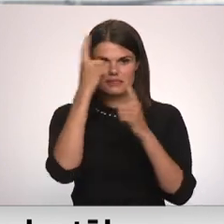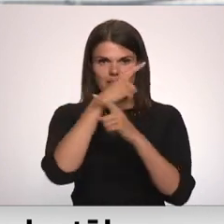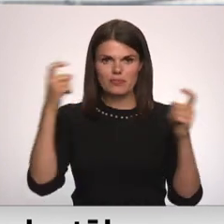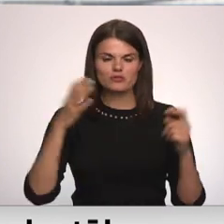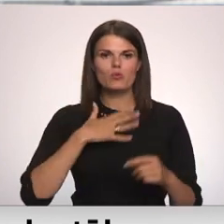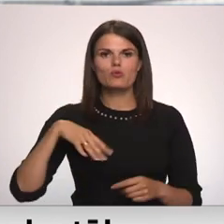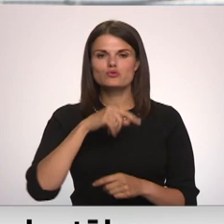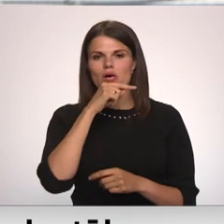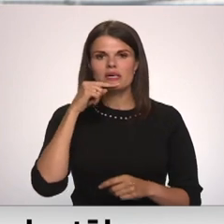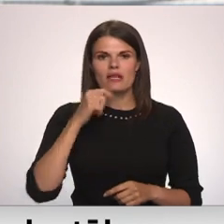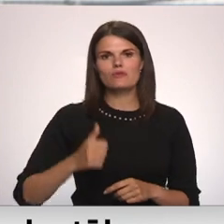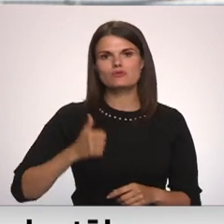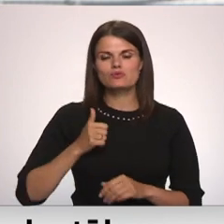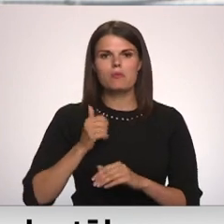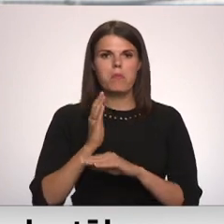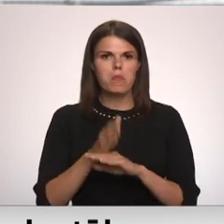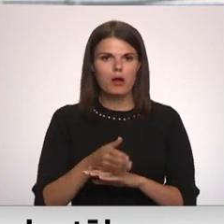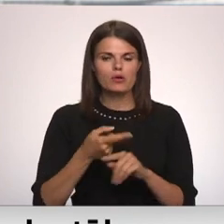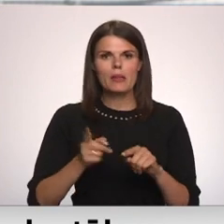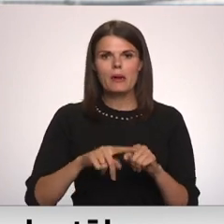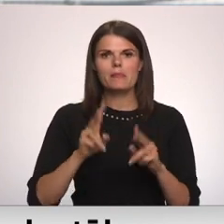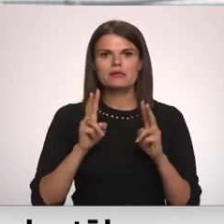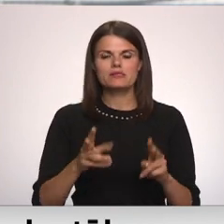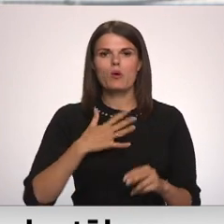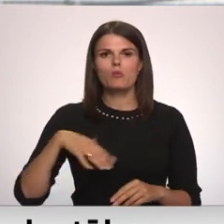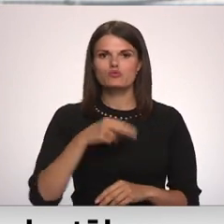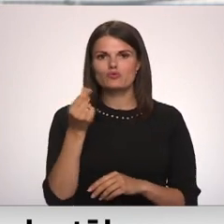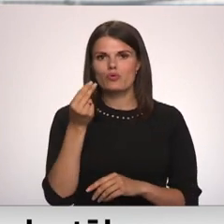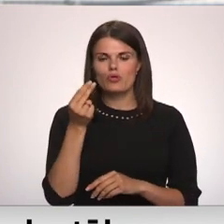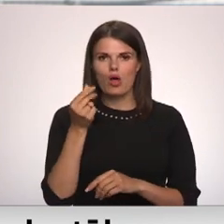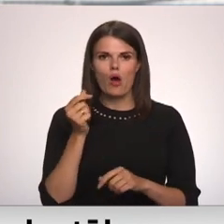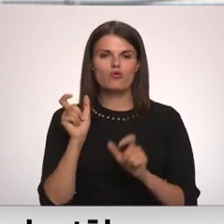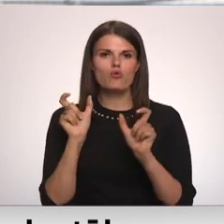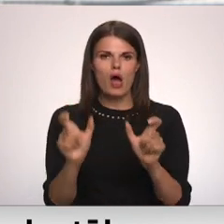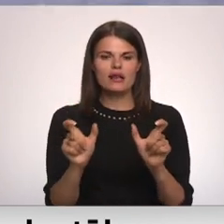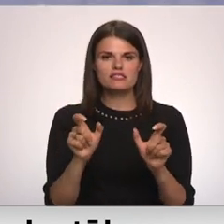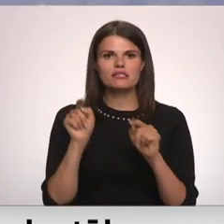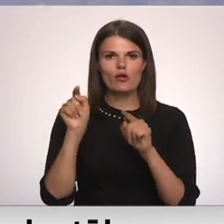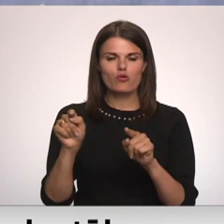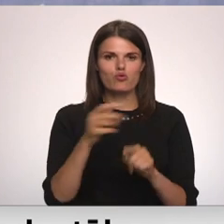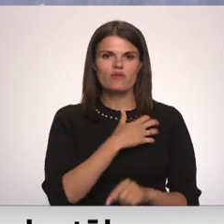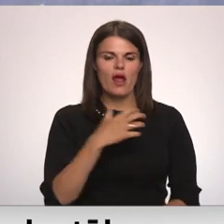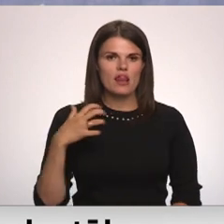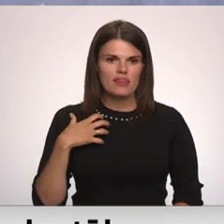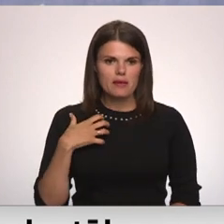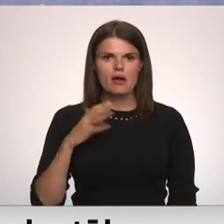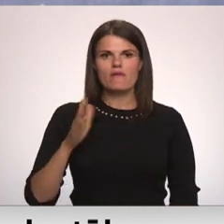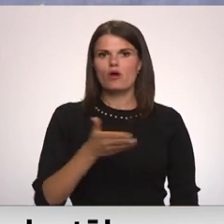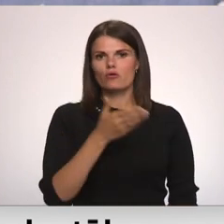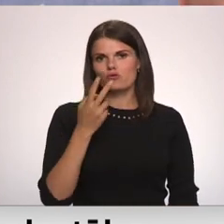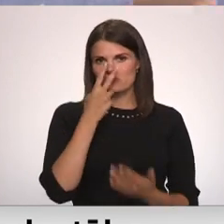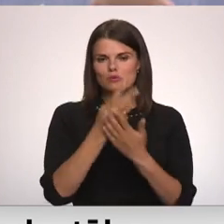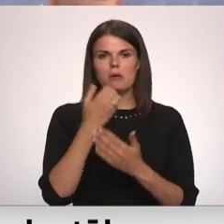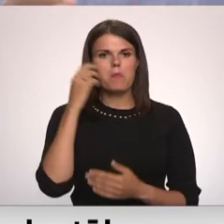mūsu Krievijas uzņēmuma bankrotu, jo mūsu līdzekļus tur ir arestējusi valdība. Vai jūs uzlūkojat